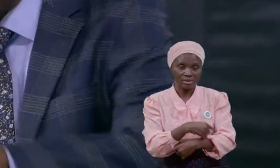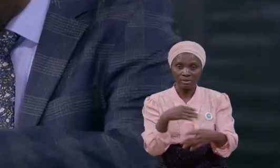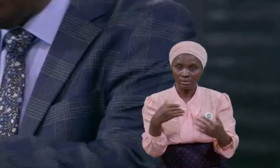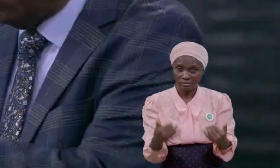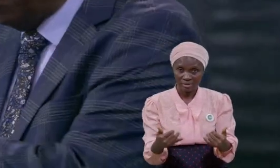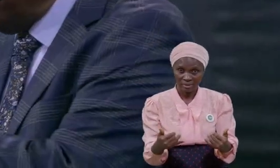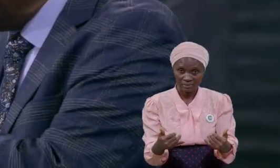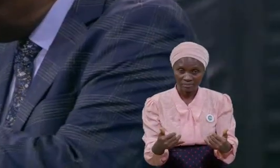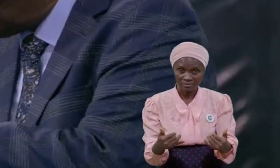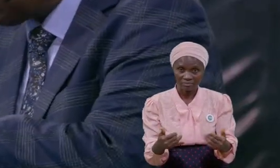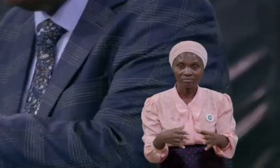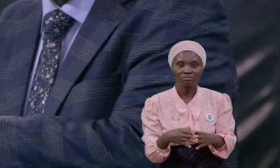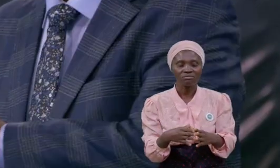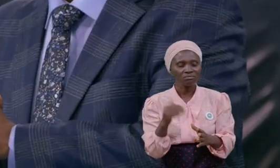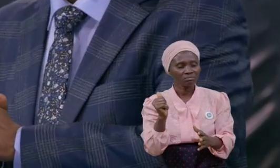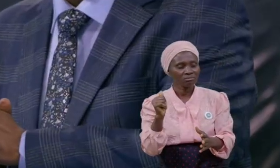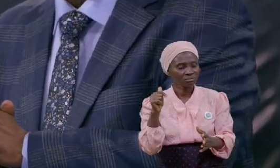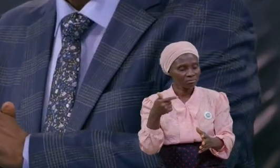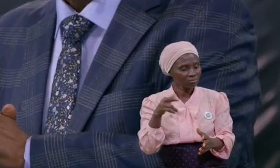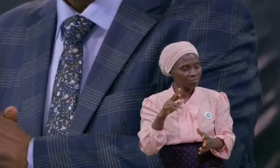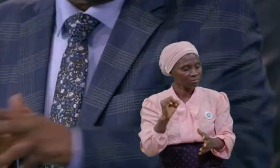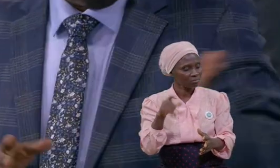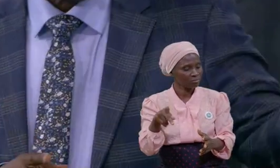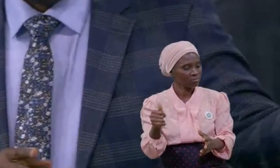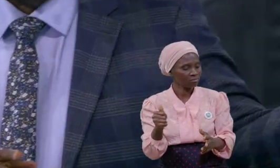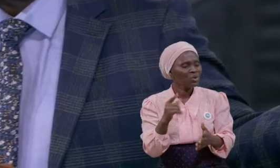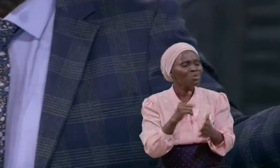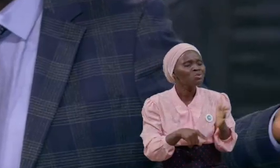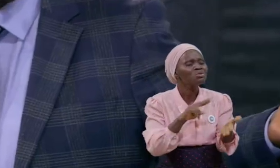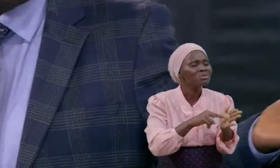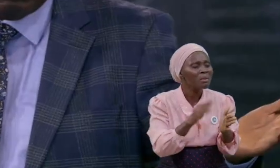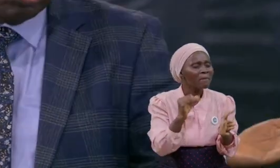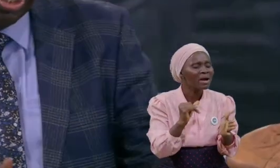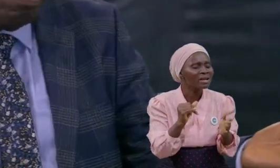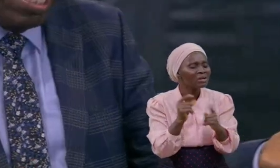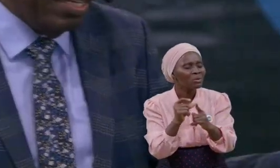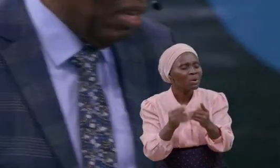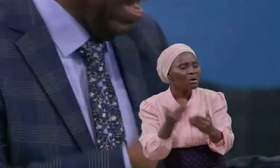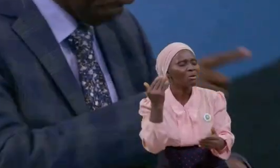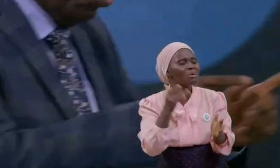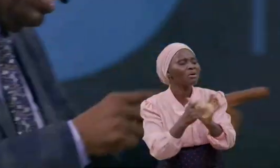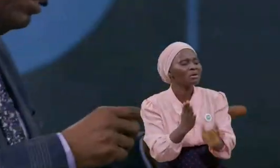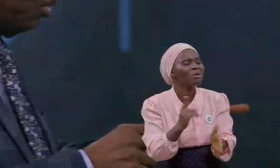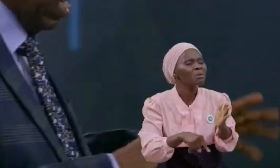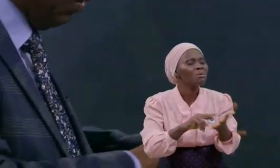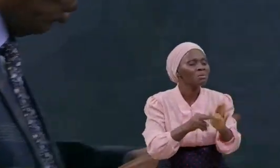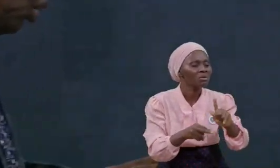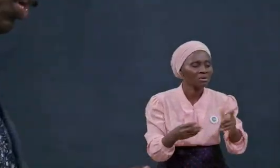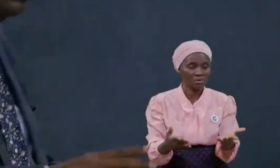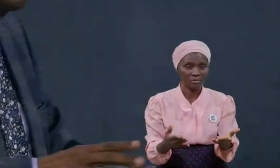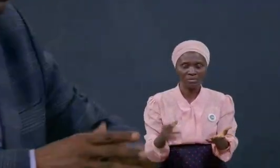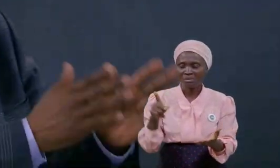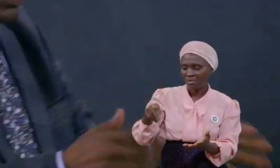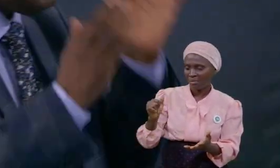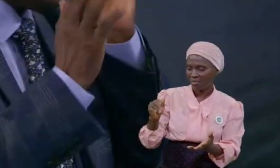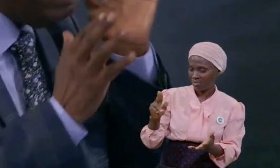Agrippa, qu'est-ce que tu veux dire en disant, tu vas presque me persuader de devenir chrétien? L'apôtre Paul, qu'est-ce que tu veux dire? Oh, j'aurais